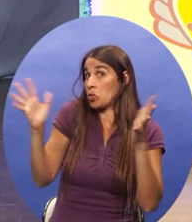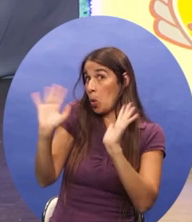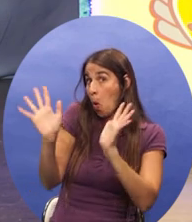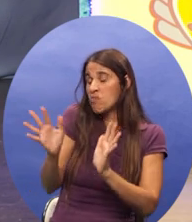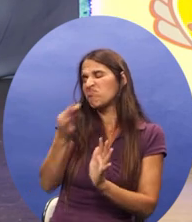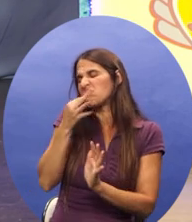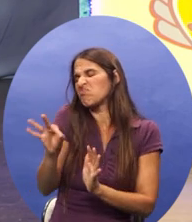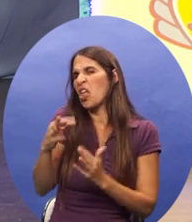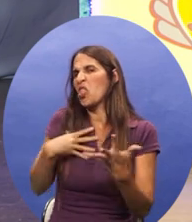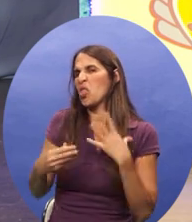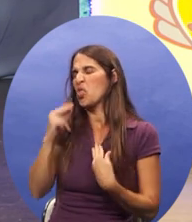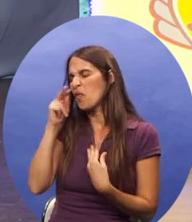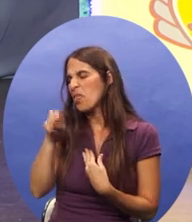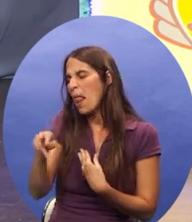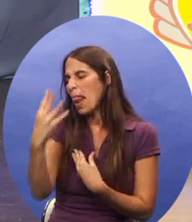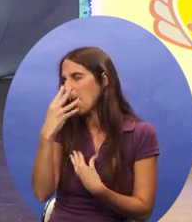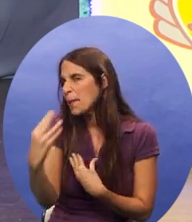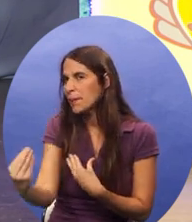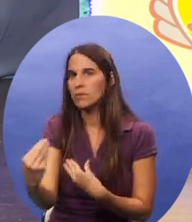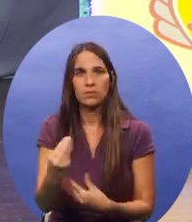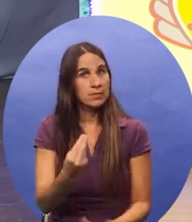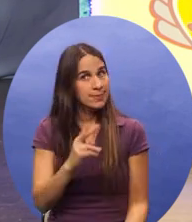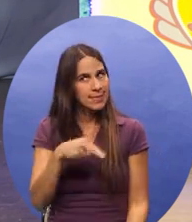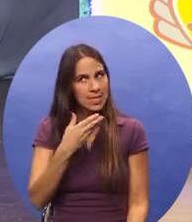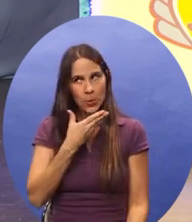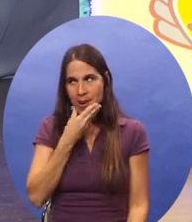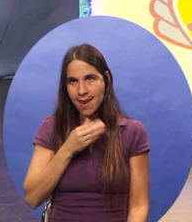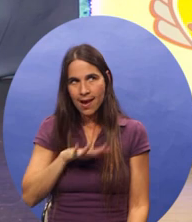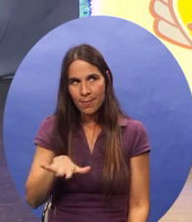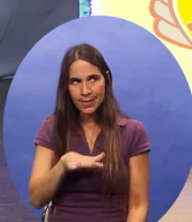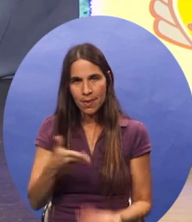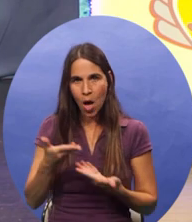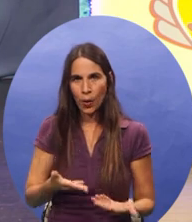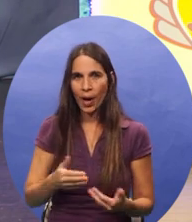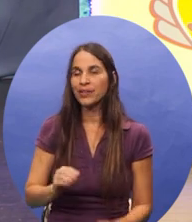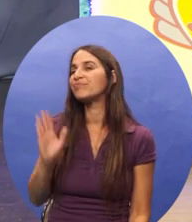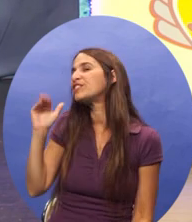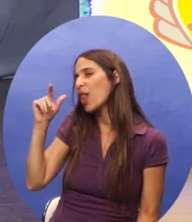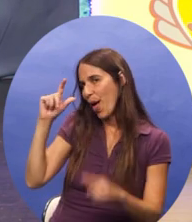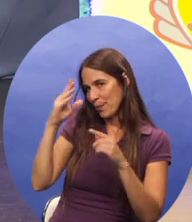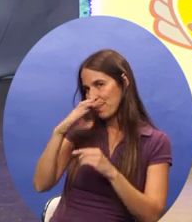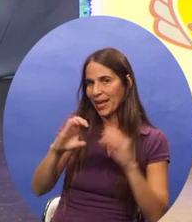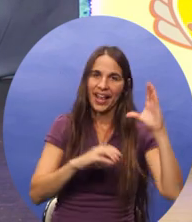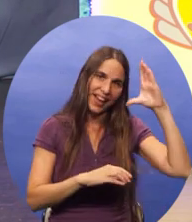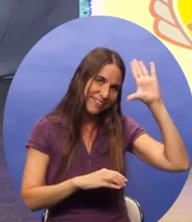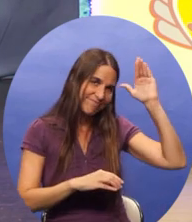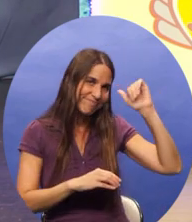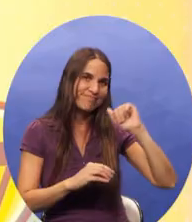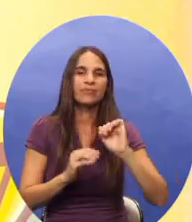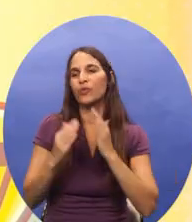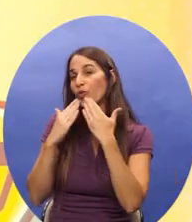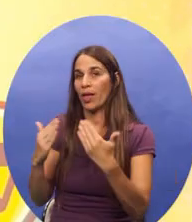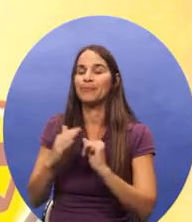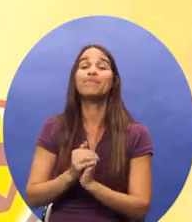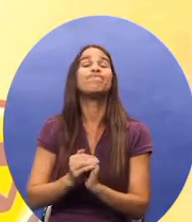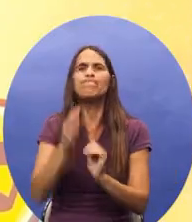דוב נמלים. עדיף. אולי תהיו נחמדים אל האורח שלנו? שלום פיל! תודה רבה. ספר לנו פיל, איך